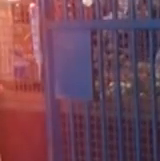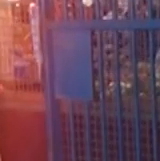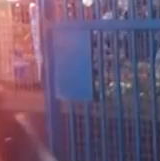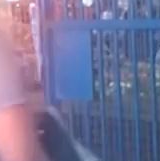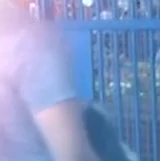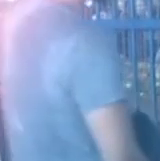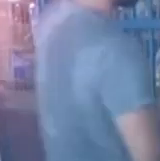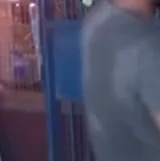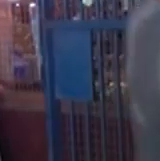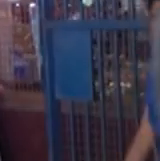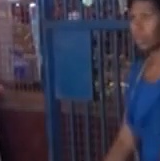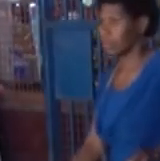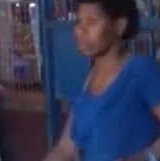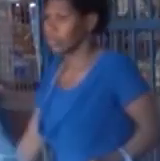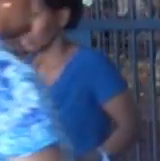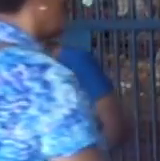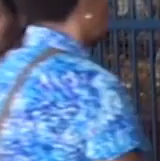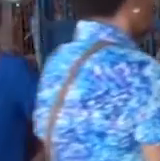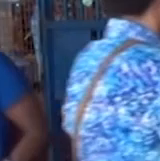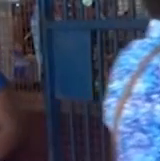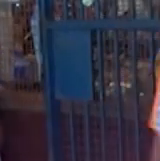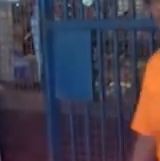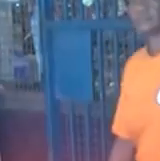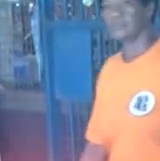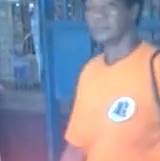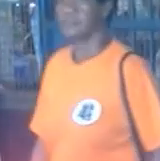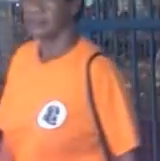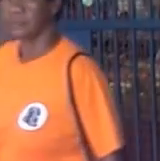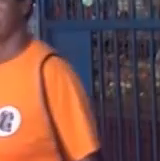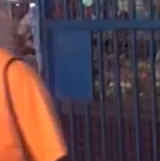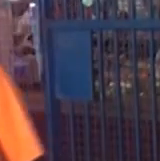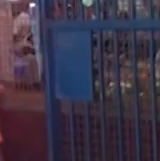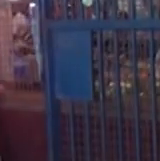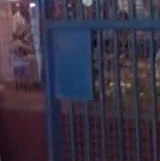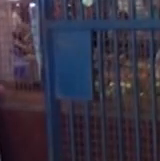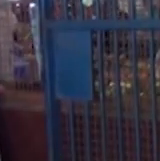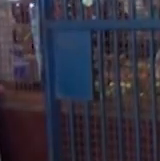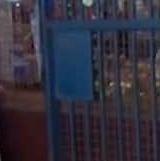कुमार स्वामी नायक है गोंगवा लिबू लटोका रेडियो फीजी 2